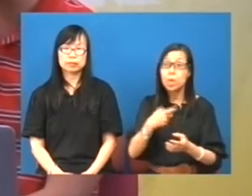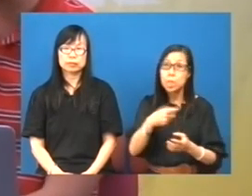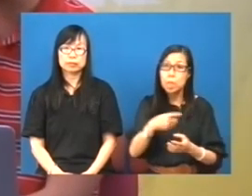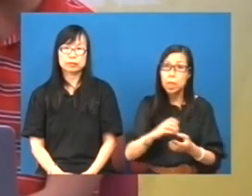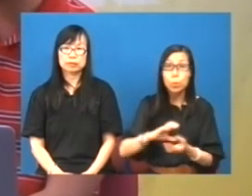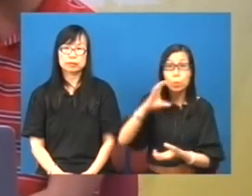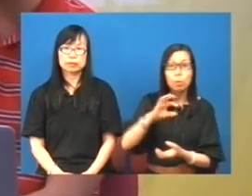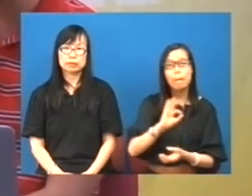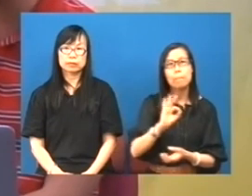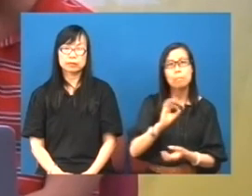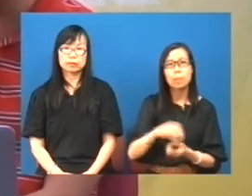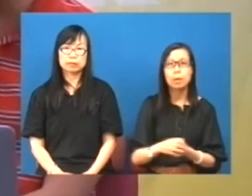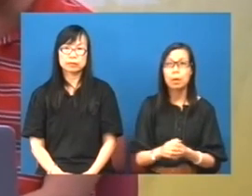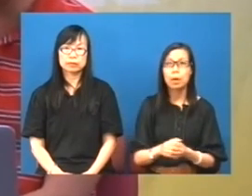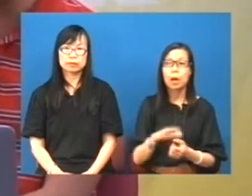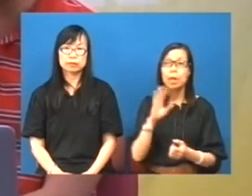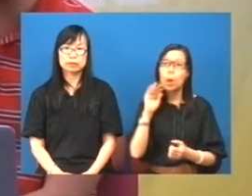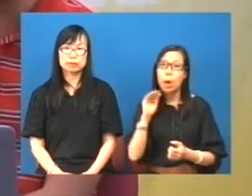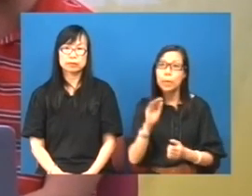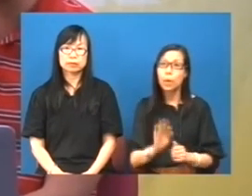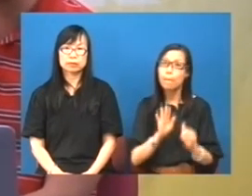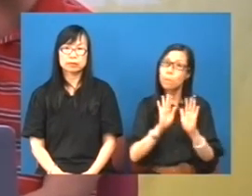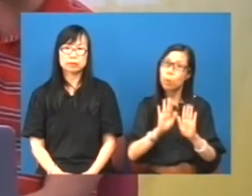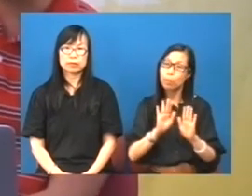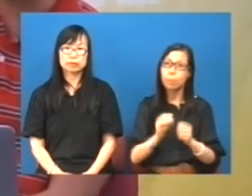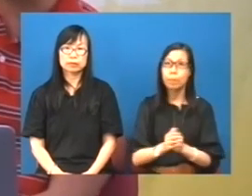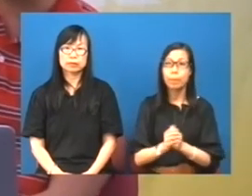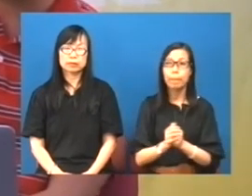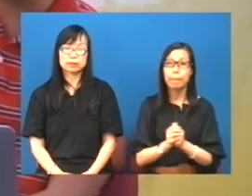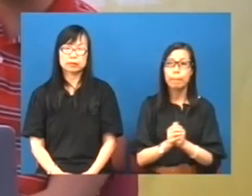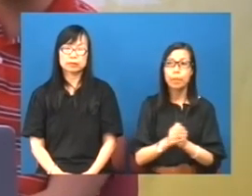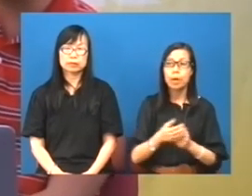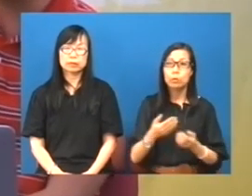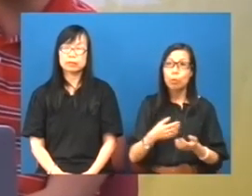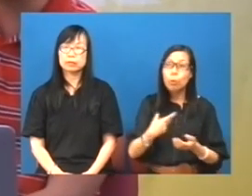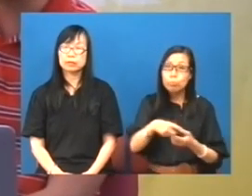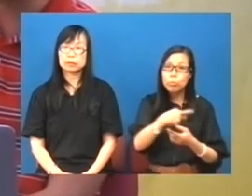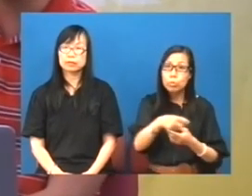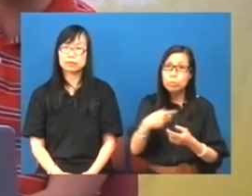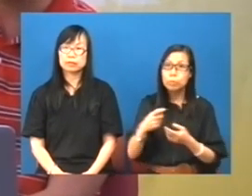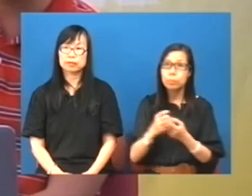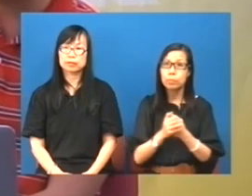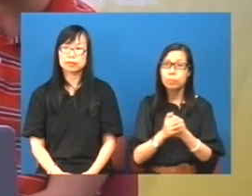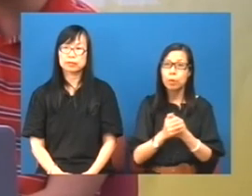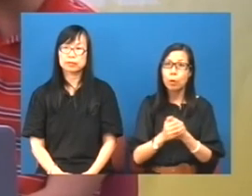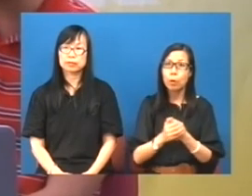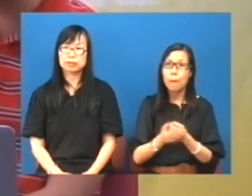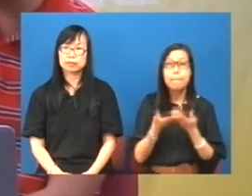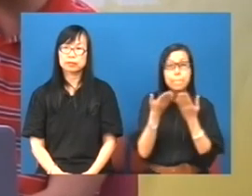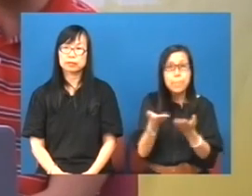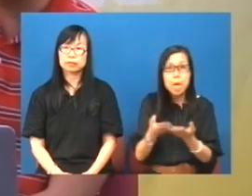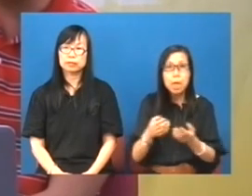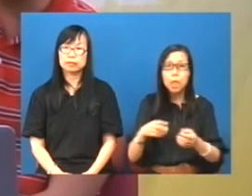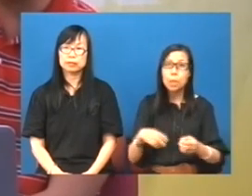裕雖然他們可能部分有賺助所以如果你說其實可能其他錢可以投放多些給運動員